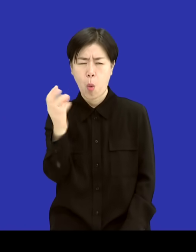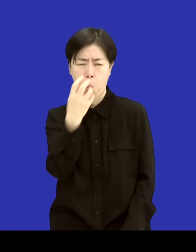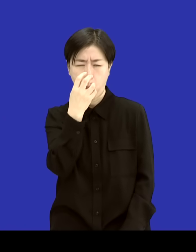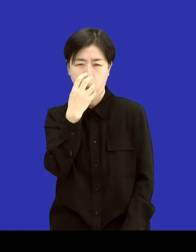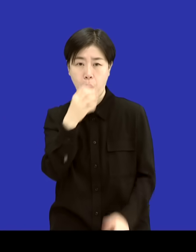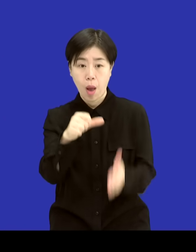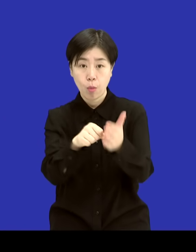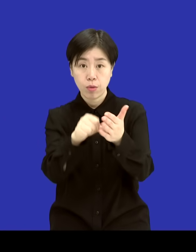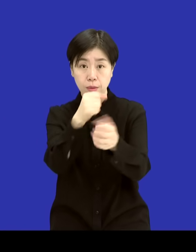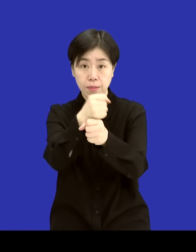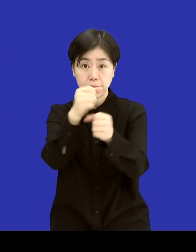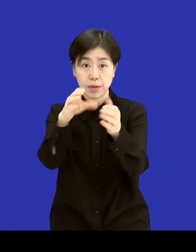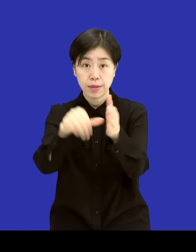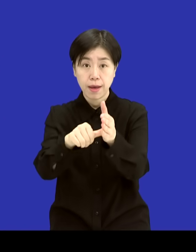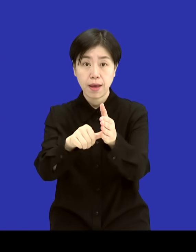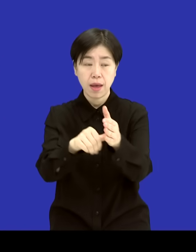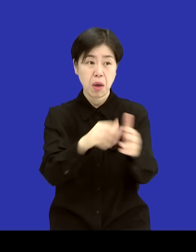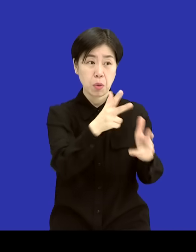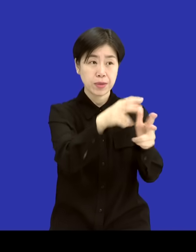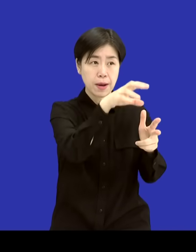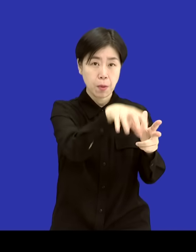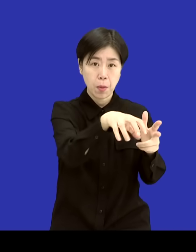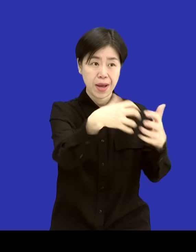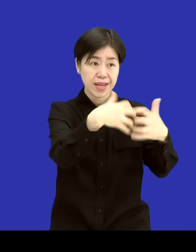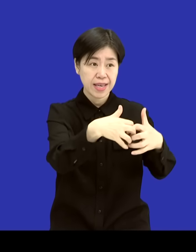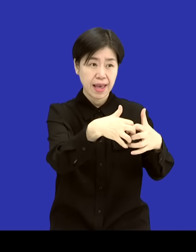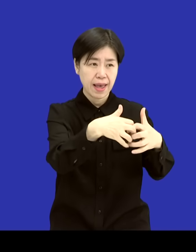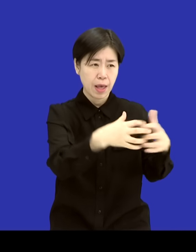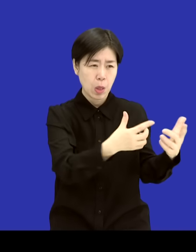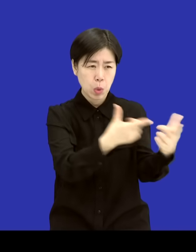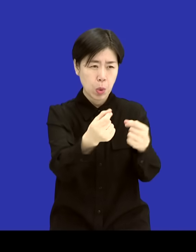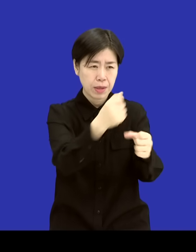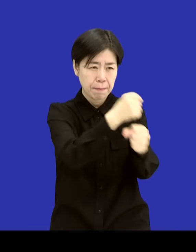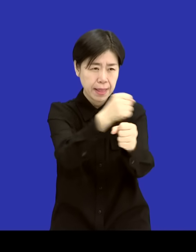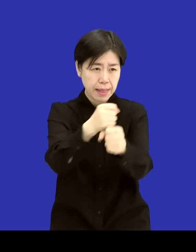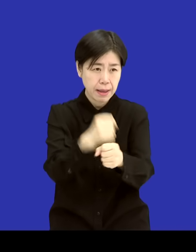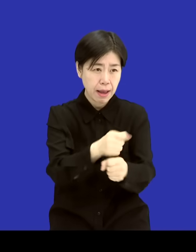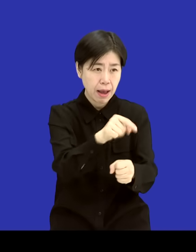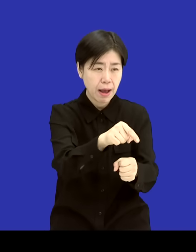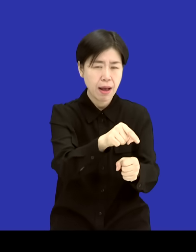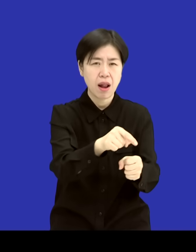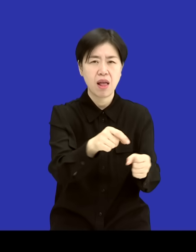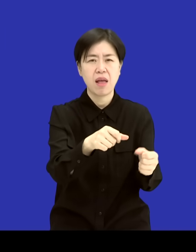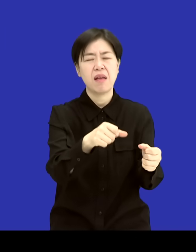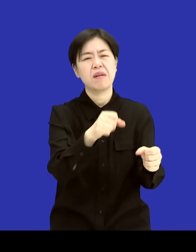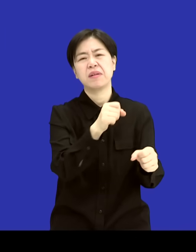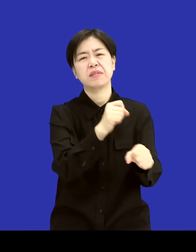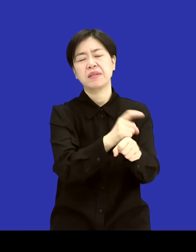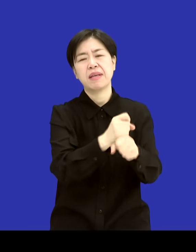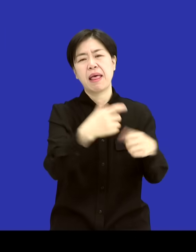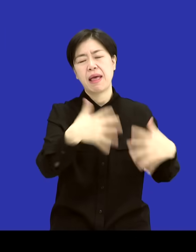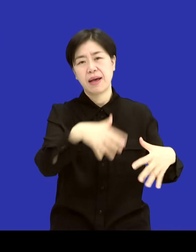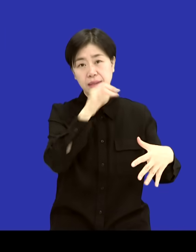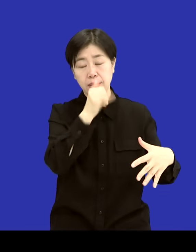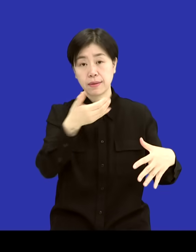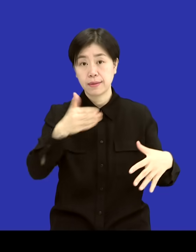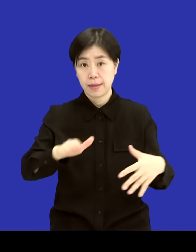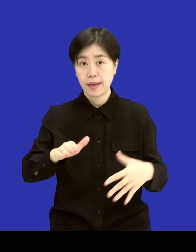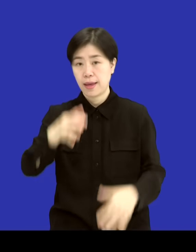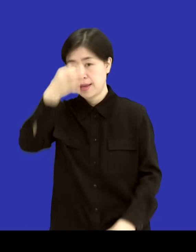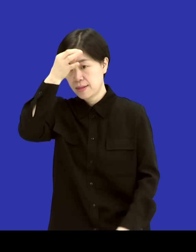제품을 만들 때도 공장에서 마구 찍어낸 아주 다제품들은 뭔가 물건이 약하잖아요. 근데 우리가 흔히 표현하는 핸드메이드라고